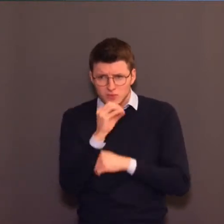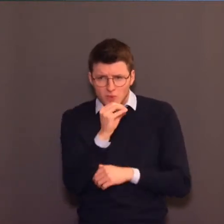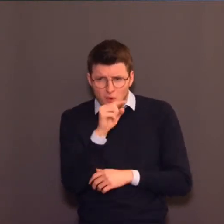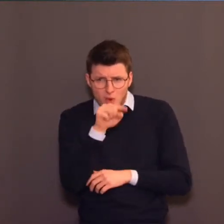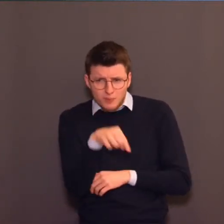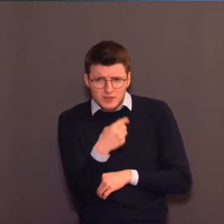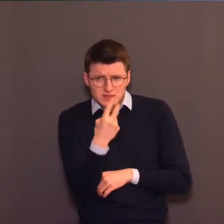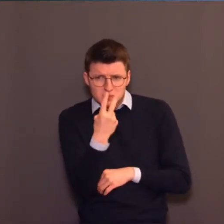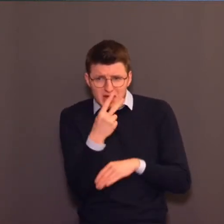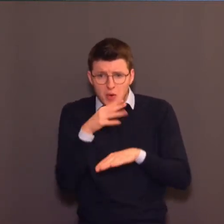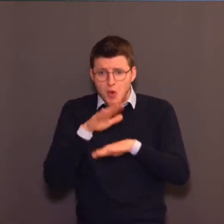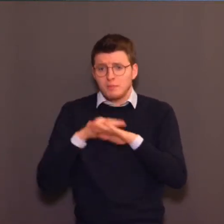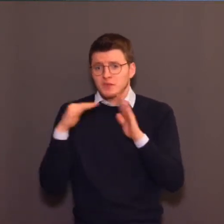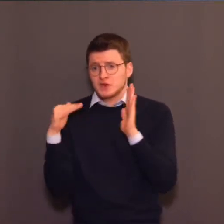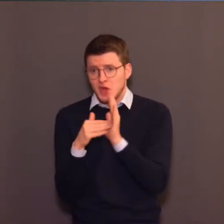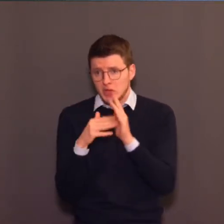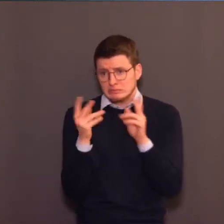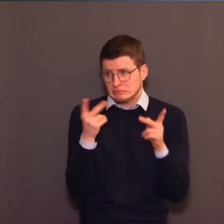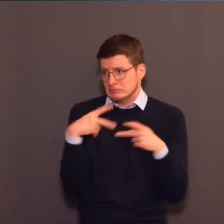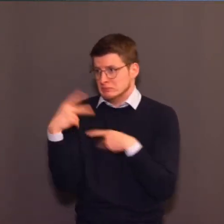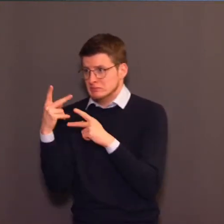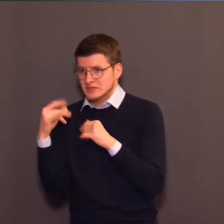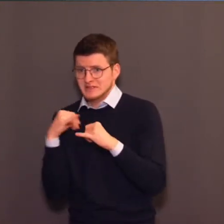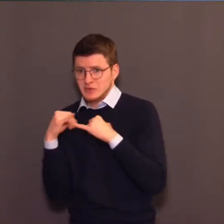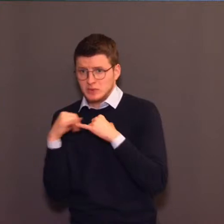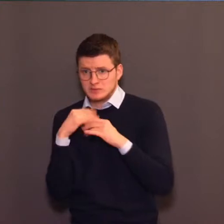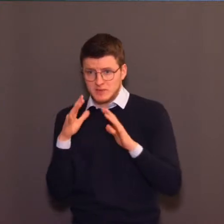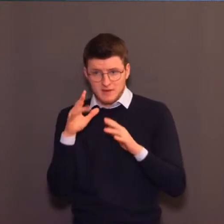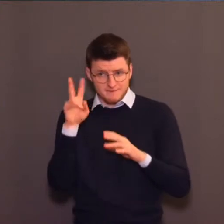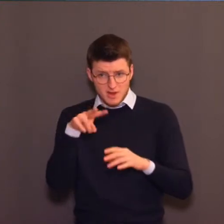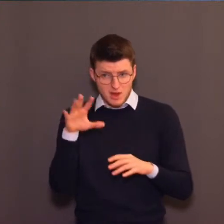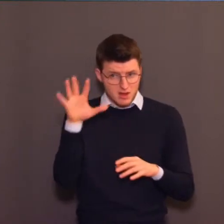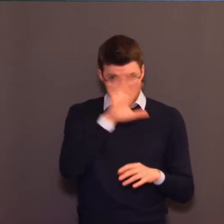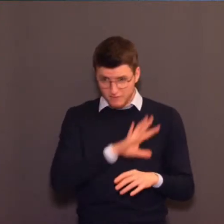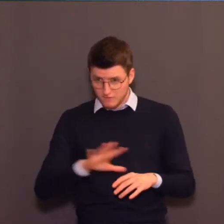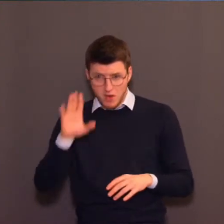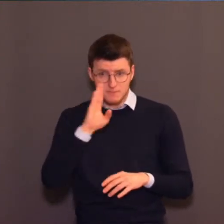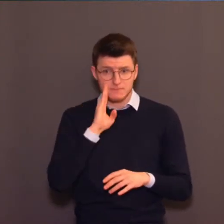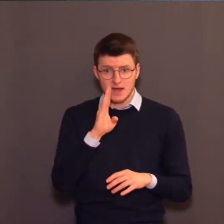op 1000 bewoners per week in alle gewesten.